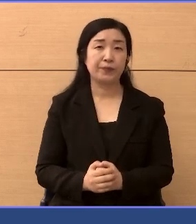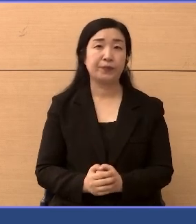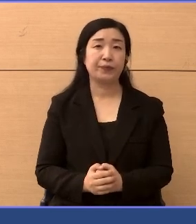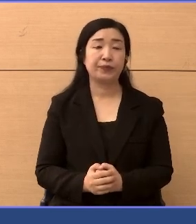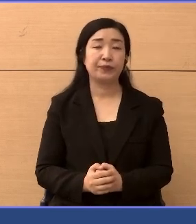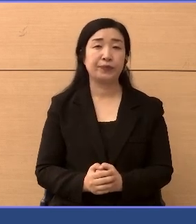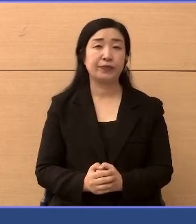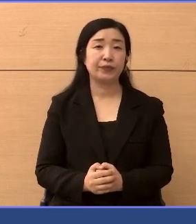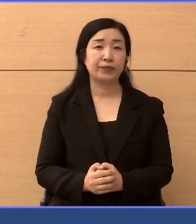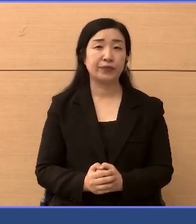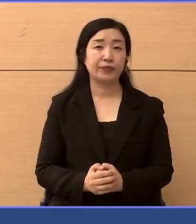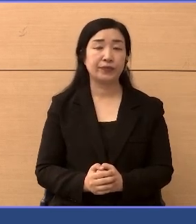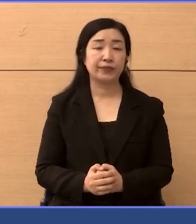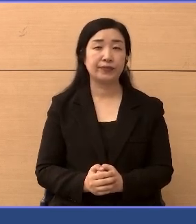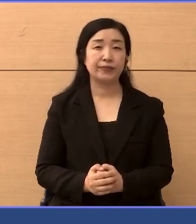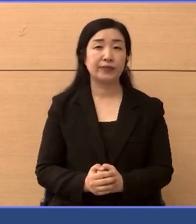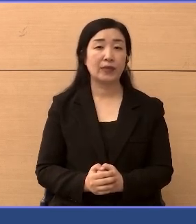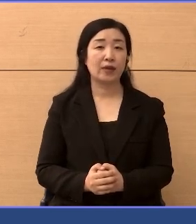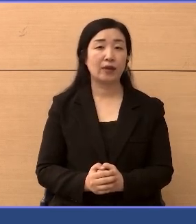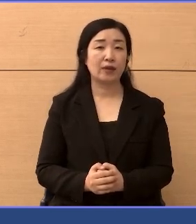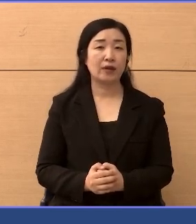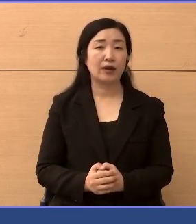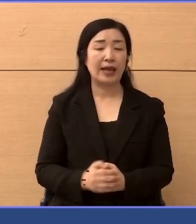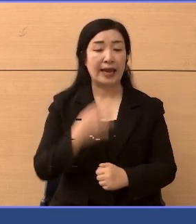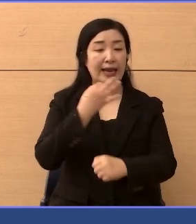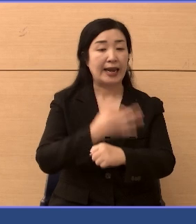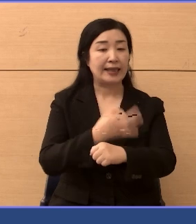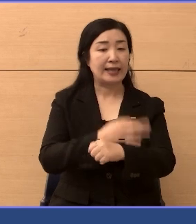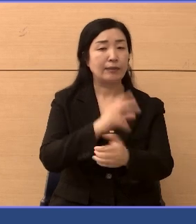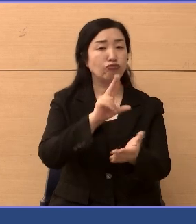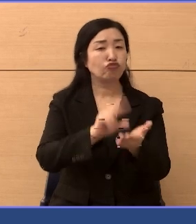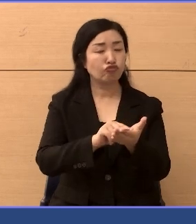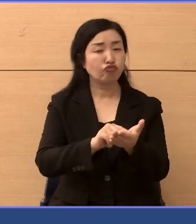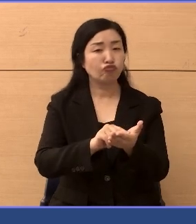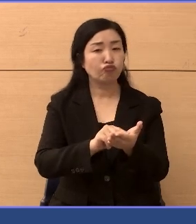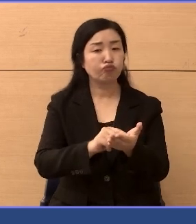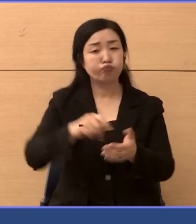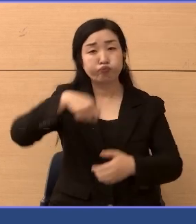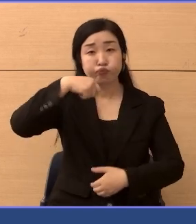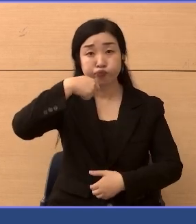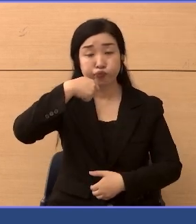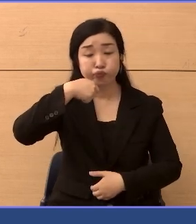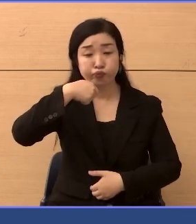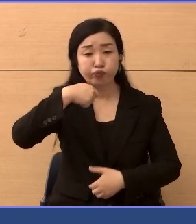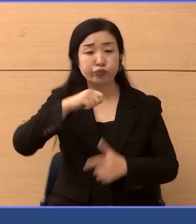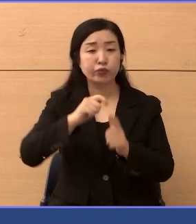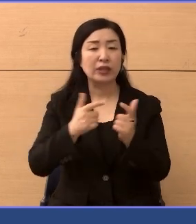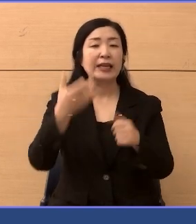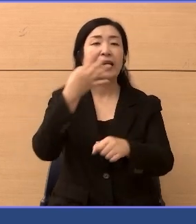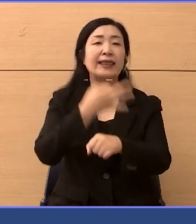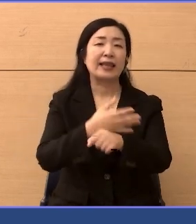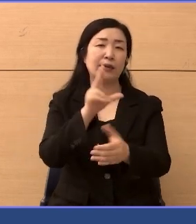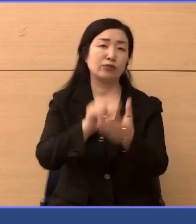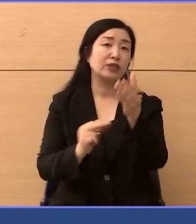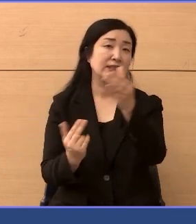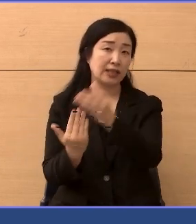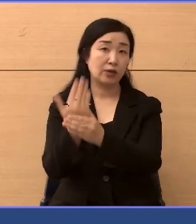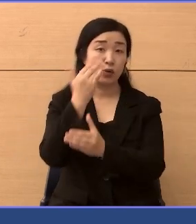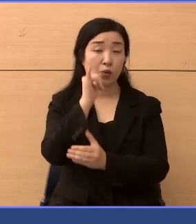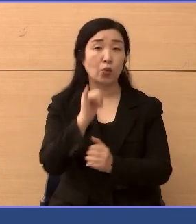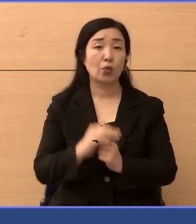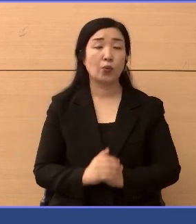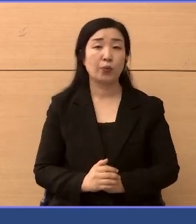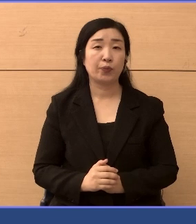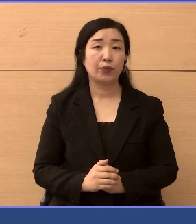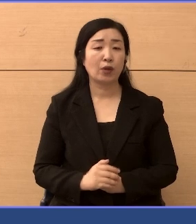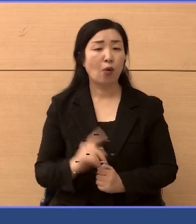있습니다. intrusive problems 그리고 with 또 eating 굉장히 or 간단한 문제, toileting. 예를 들면 And some 식사나 또는 children with 배설 문제가 있을 수 ASD might be 있습니다. 그리고 self-injurious 또 or